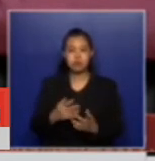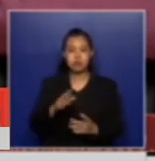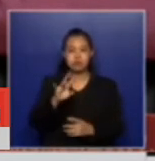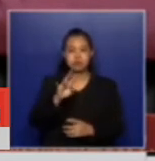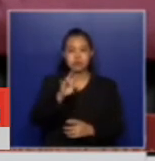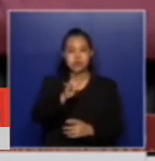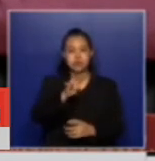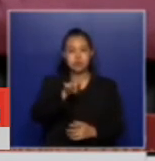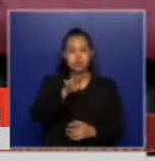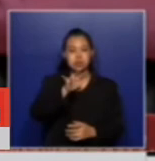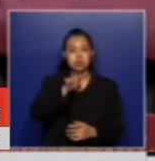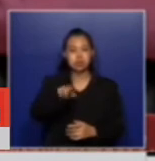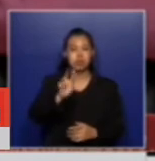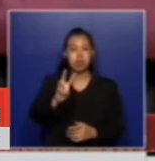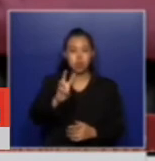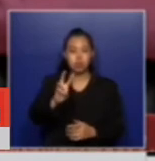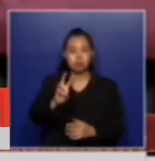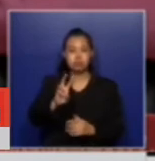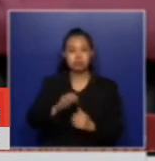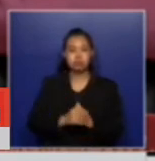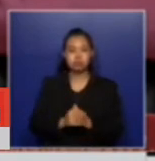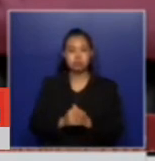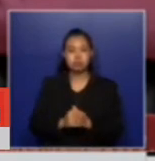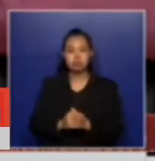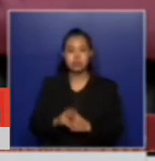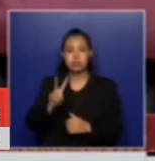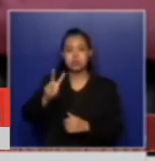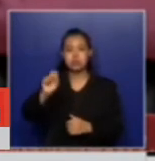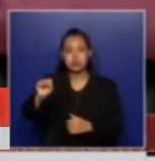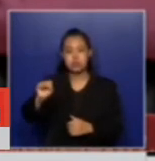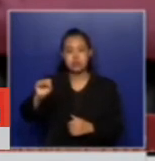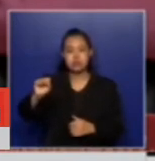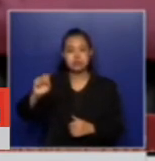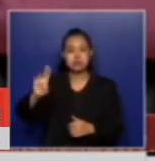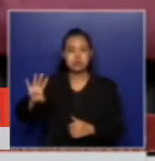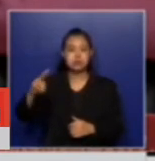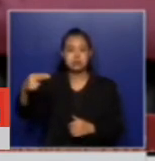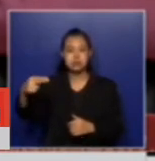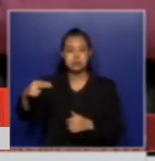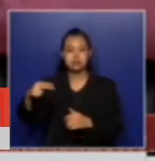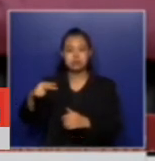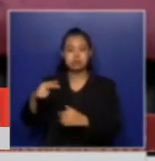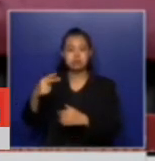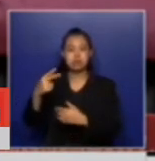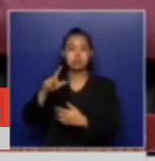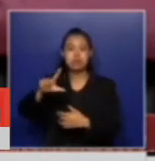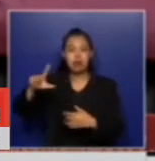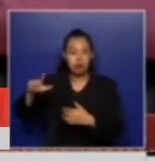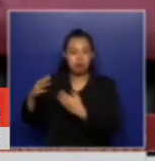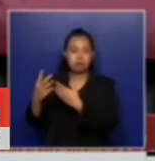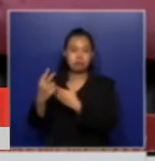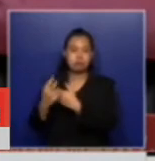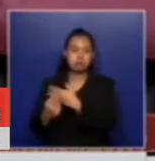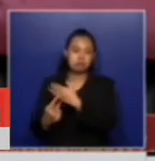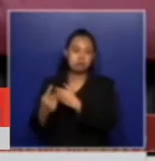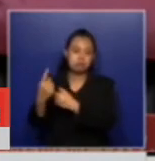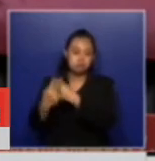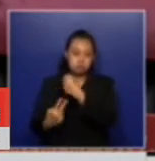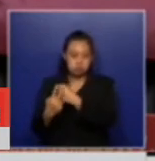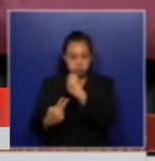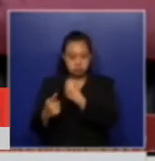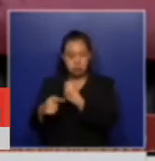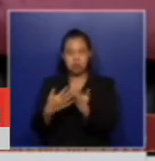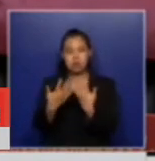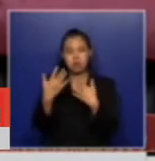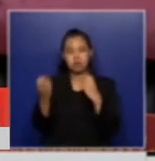าณ 240,000 ล้านเหรียญสหรัฐเนี่ยนะครับมันก็ยังเป็นปัจจัยลบนะครับที่ทำให้เงินบาทแข็งแล้วก็กระทบต่อการส่งออก